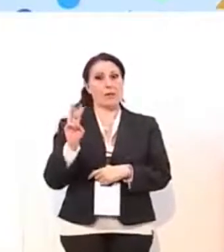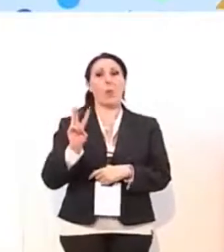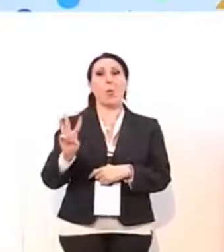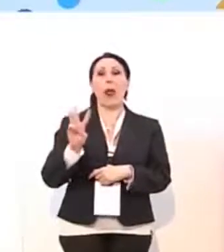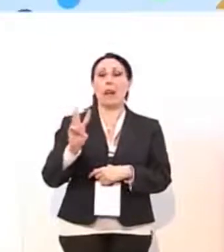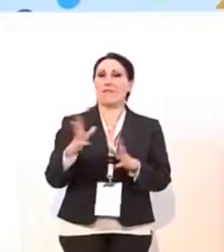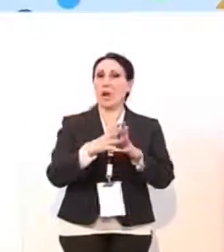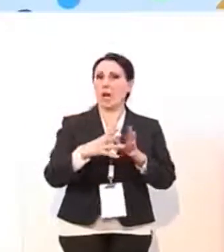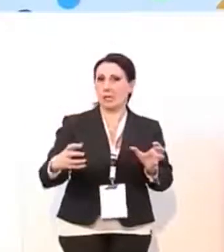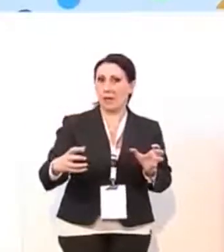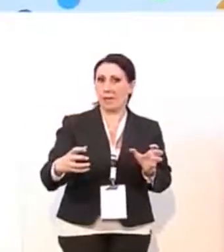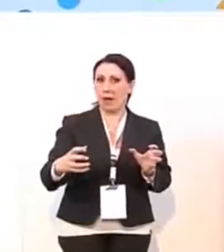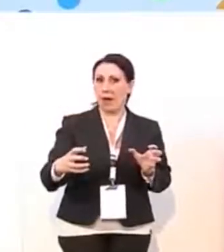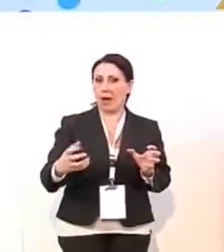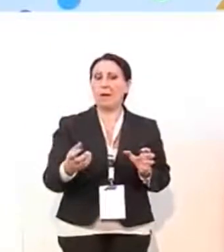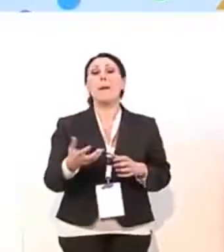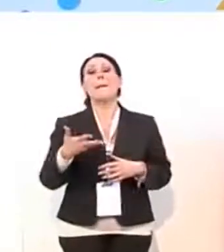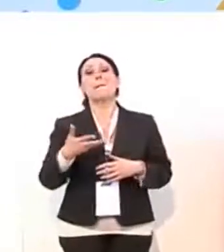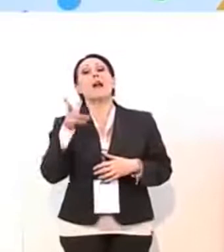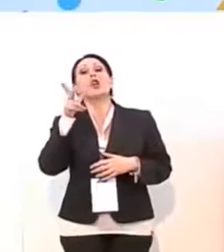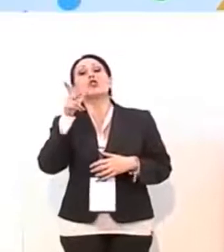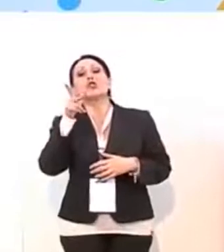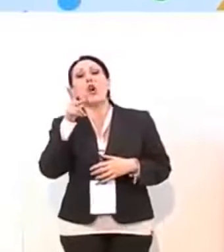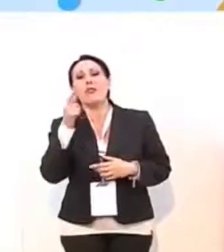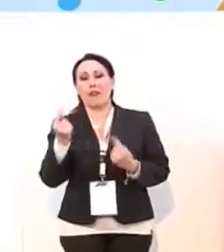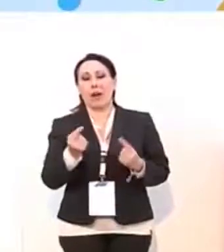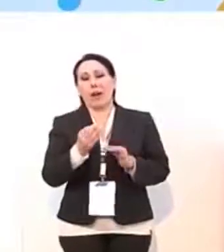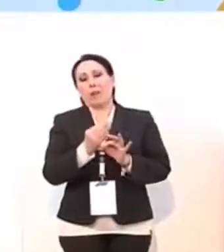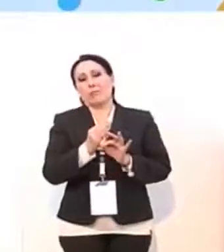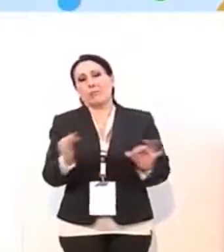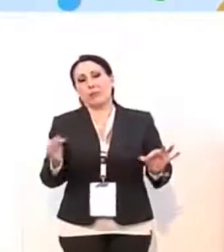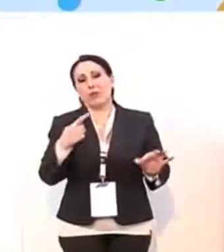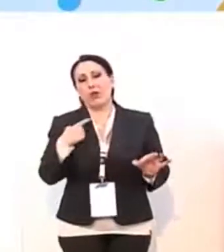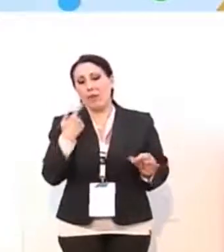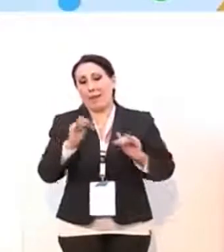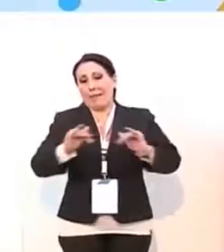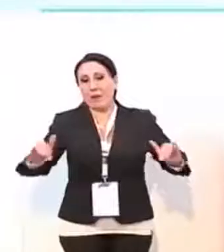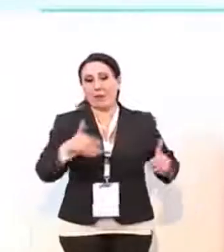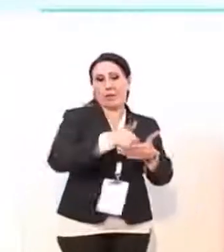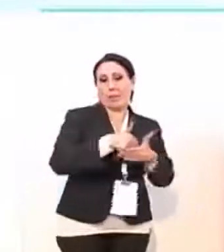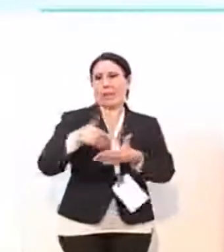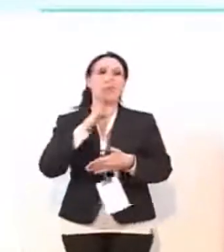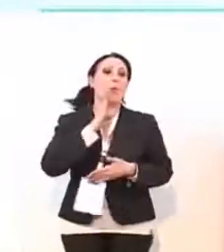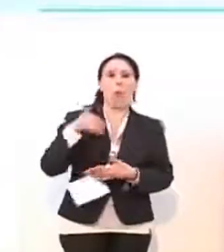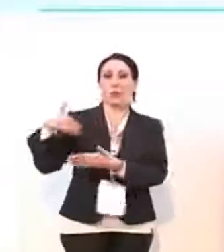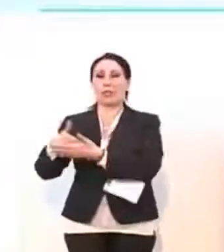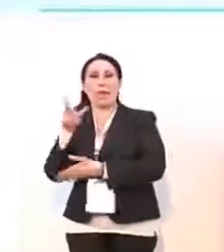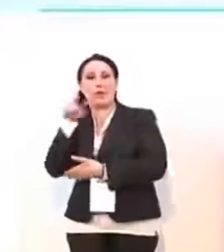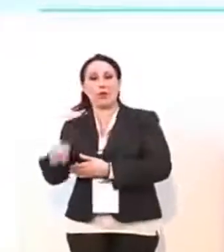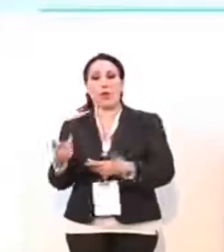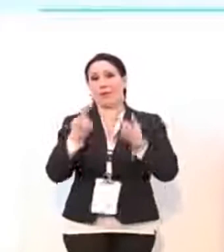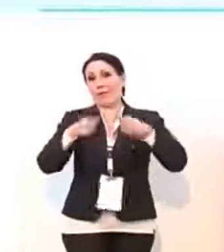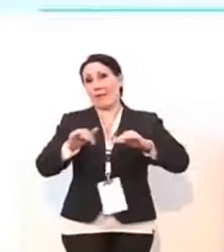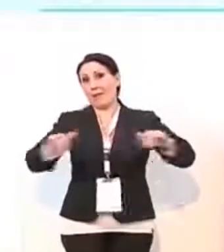modo da mettere le donne in condizione di non avere un gap salariale. Insieme a questo abbiamo fatto anche